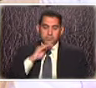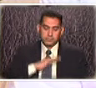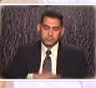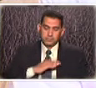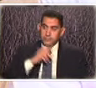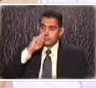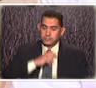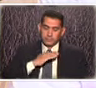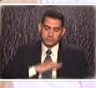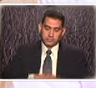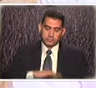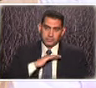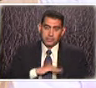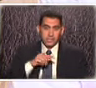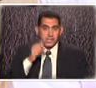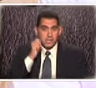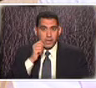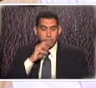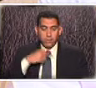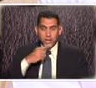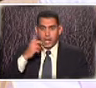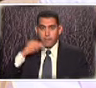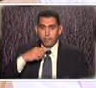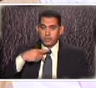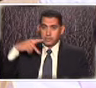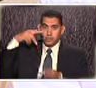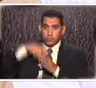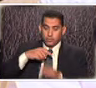على الاذى ويكون مهزوما